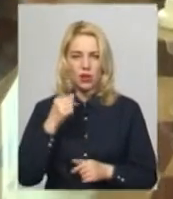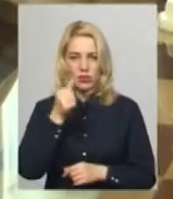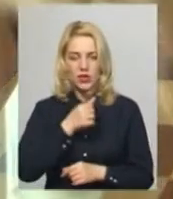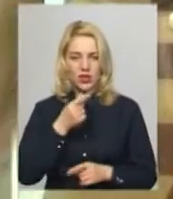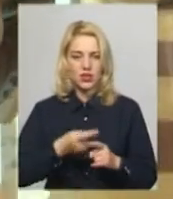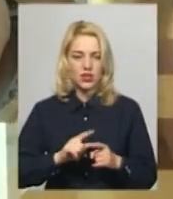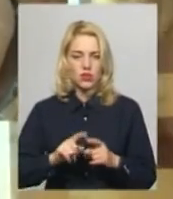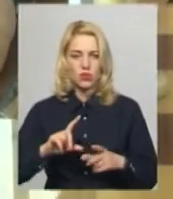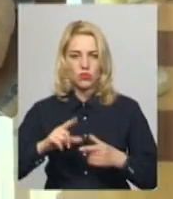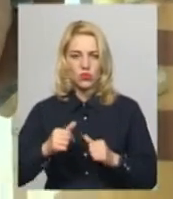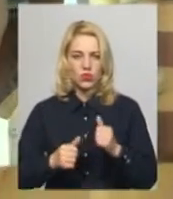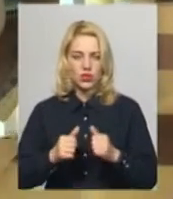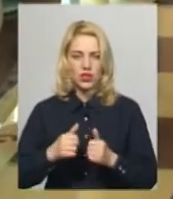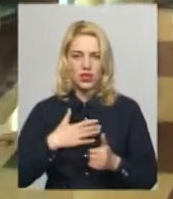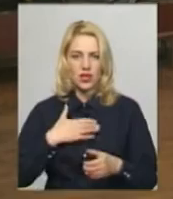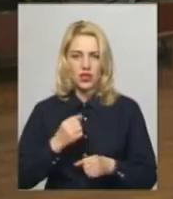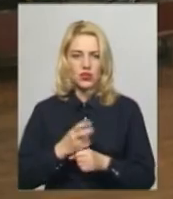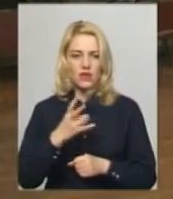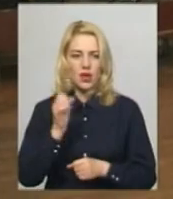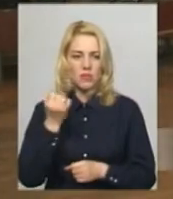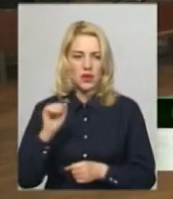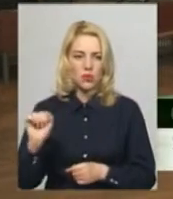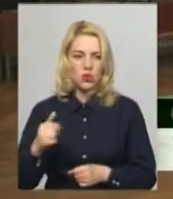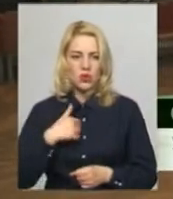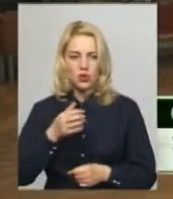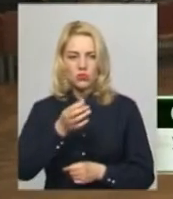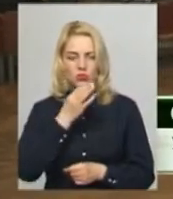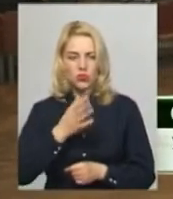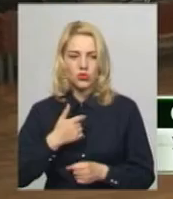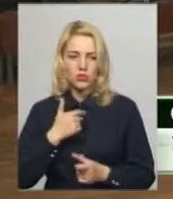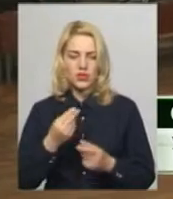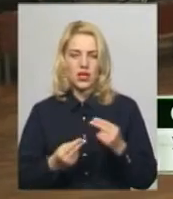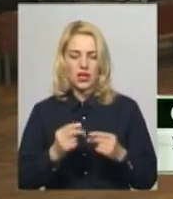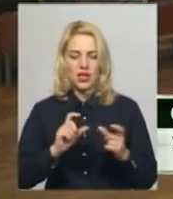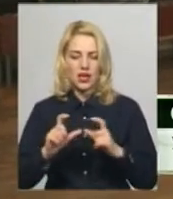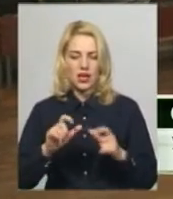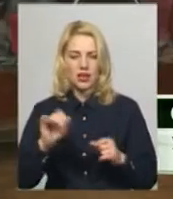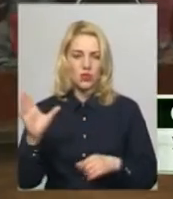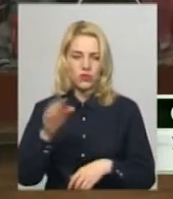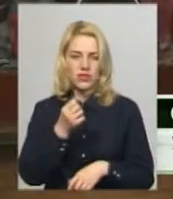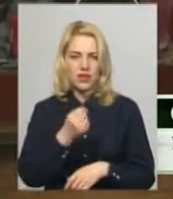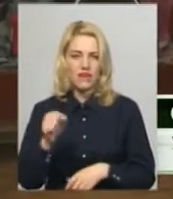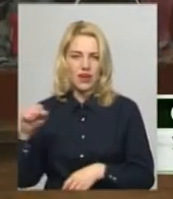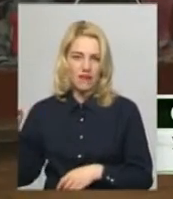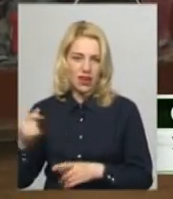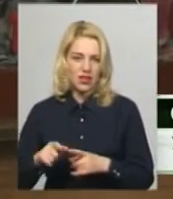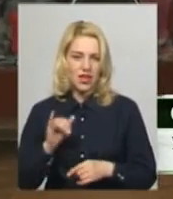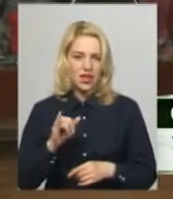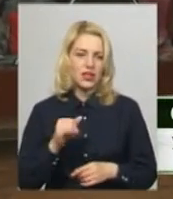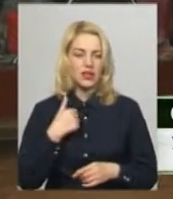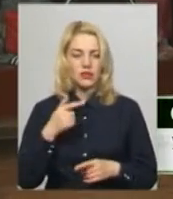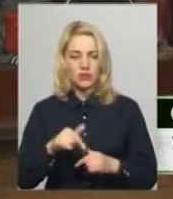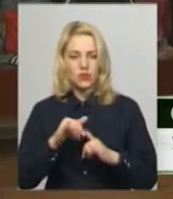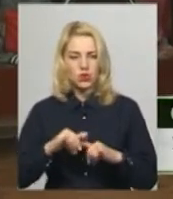на цьому турнірі налаштований на перемогу. Мені подобається білим грати і всіх вигравати, бо там